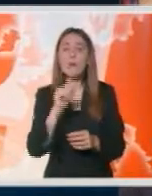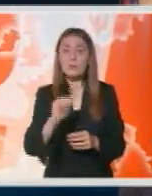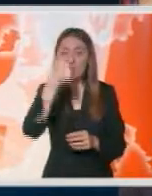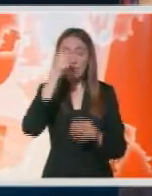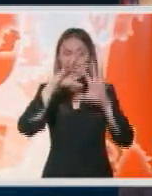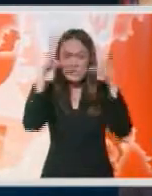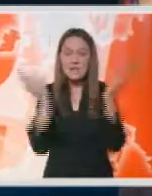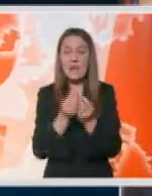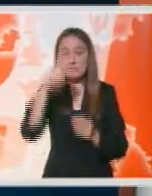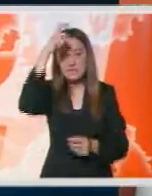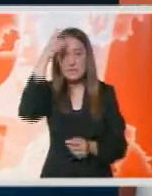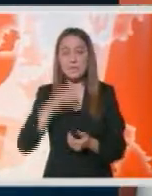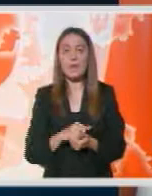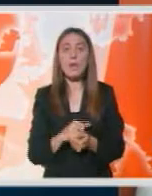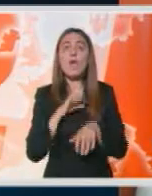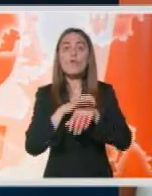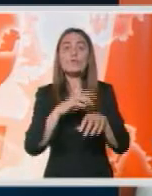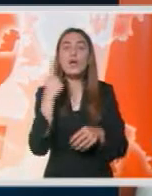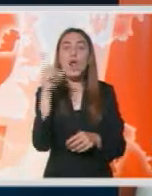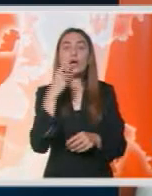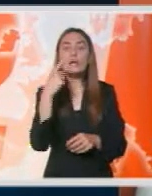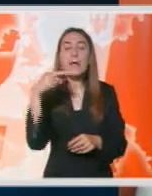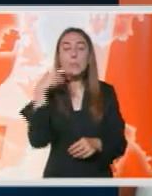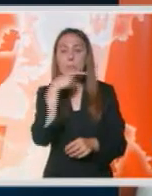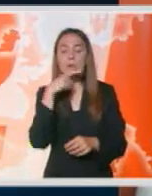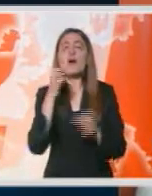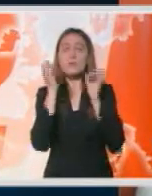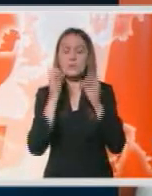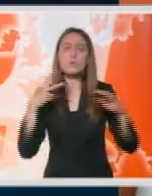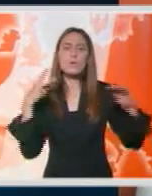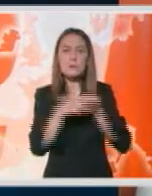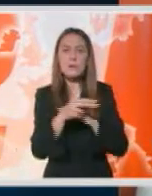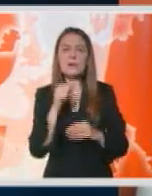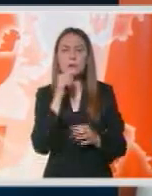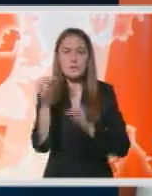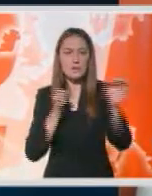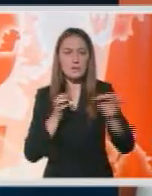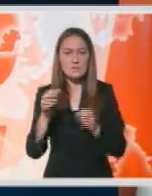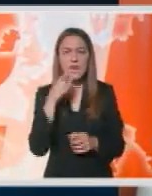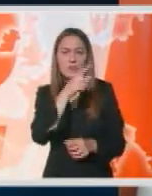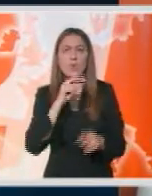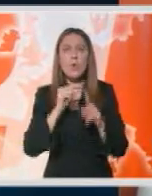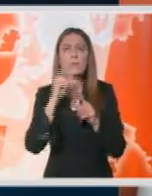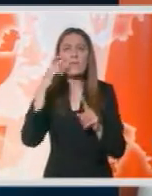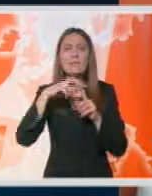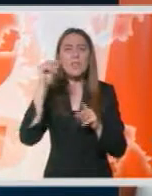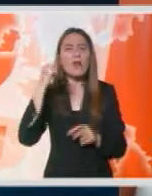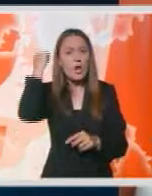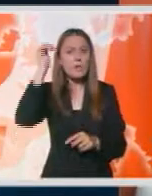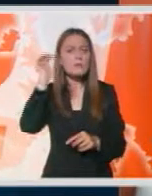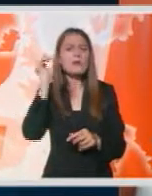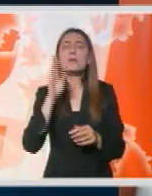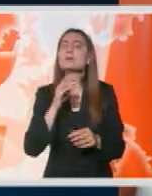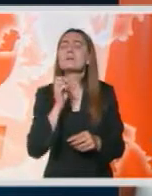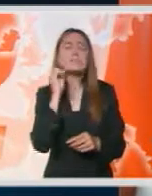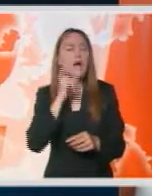suvereniteta cele Srbije. Funkcionalna lokalna samouprava u Mitrovici će sigurno sprečiti i strategiju Pitera Fejta ili kosovske vlade ili svaku buduću strategiju.